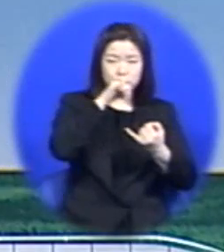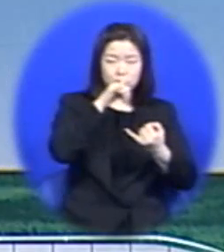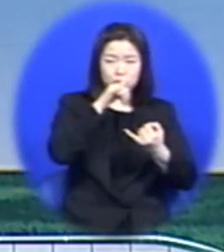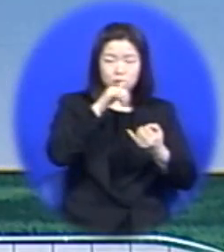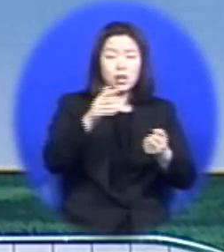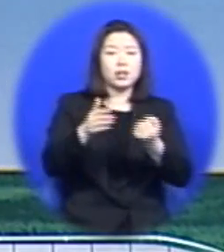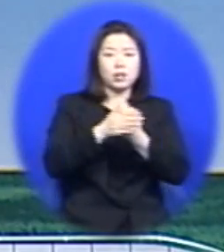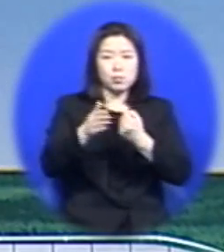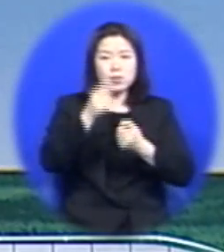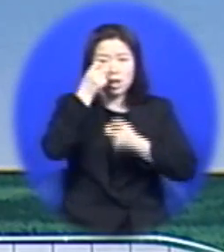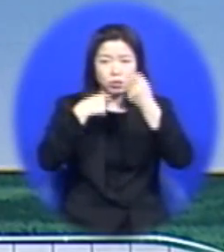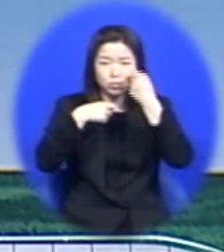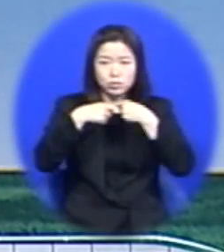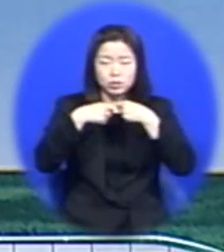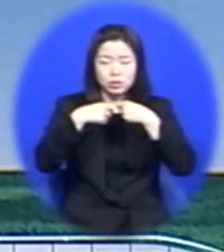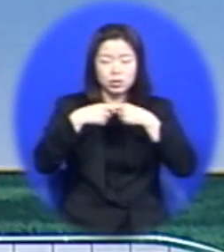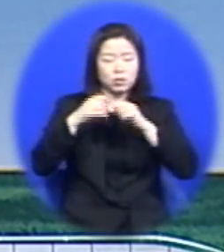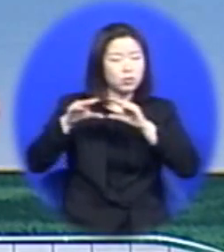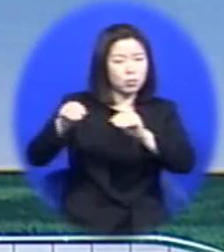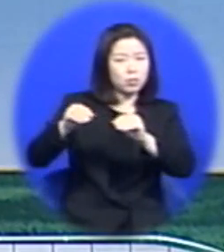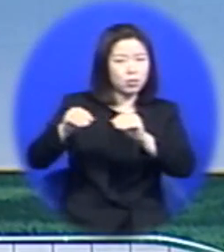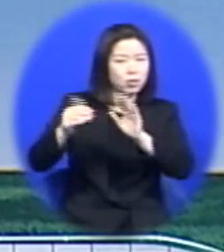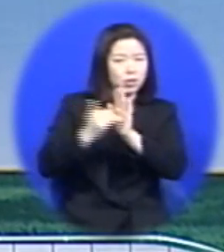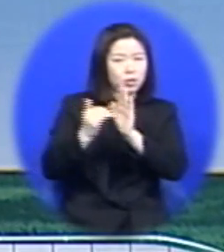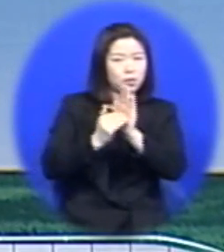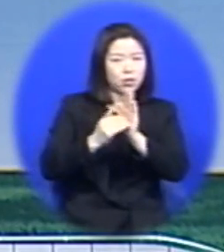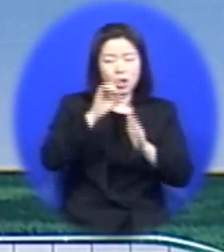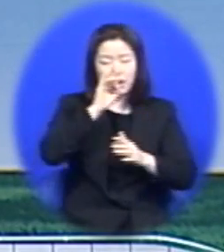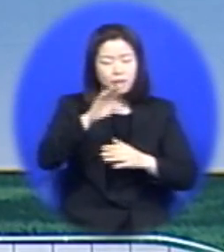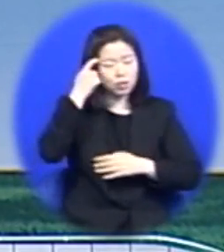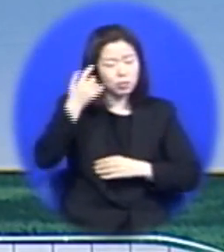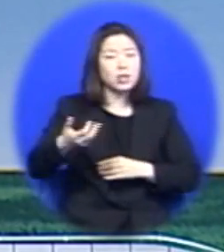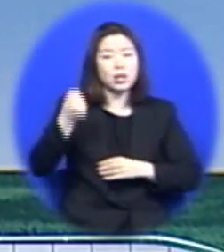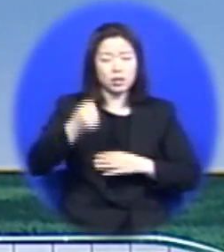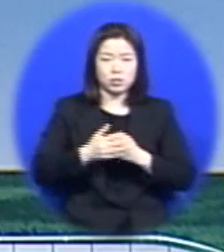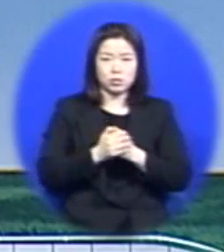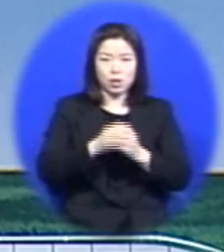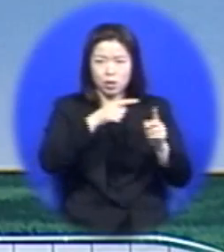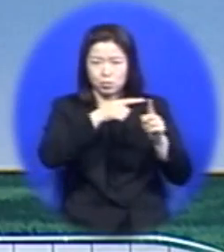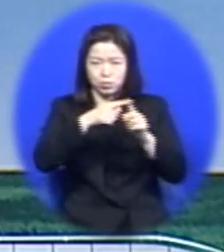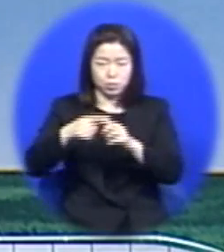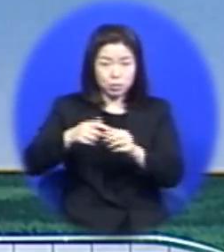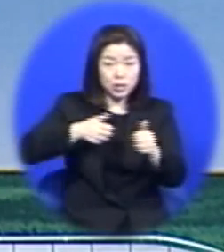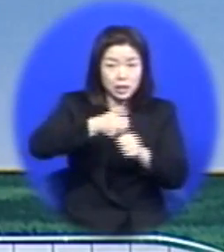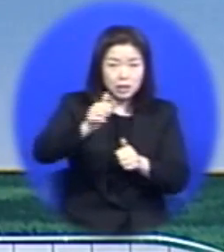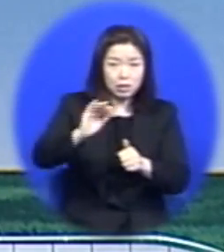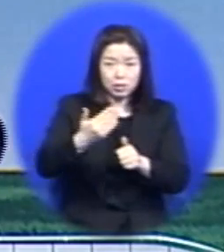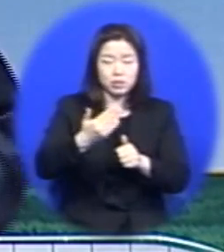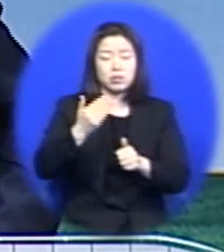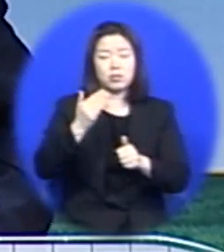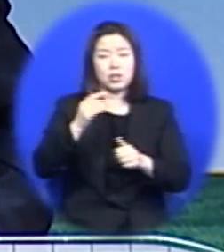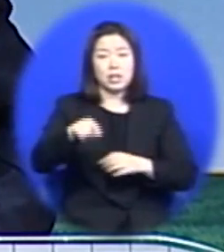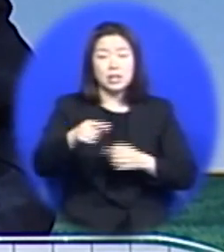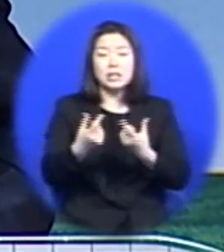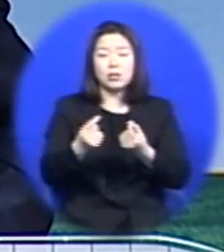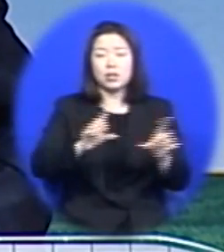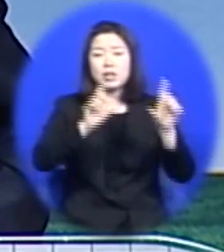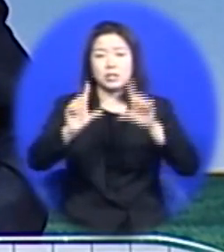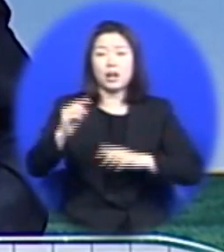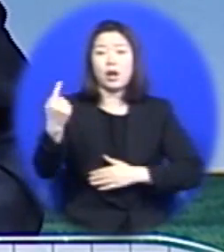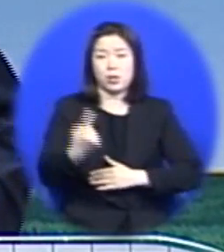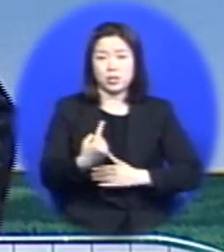우는 것은 금물이에요. 절대 울면 안 돼요. 무조건 이겨야 돼요. 그는 그렇게 살았어요.